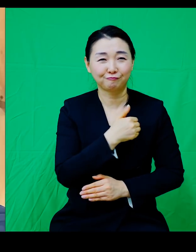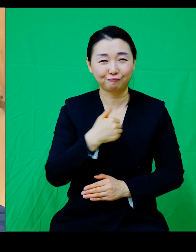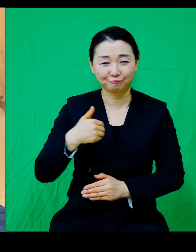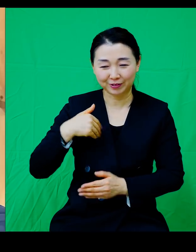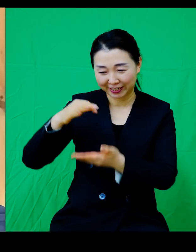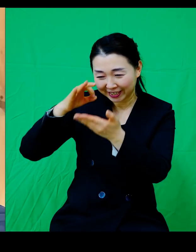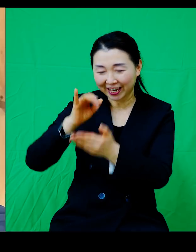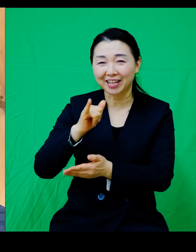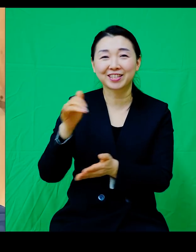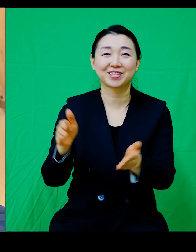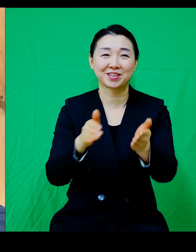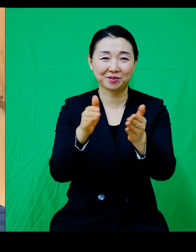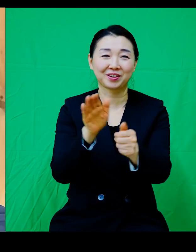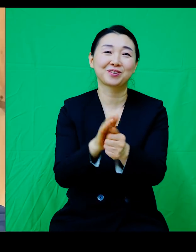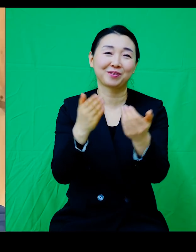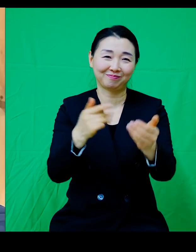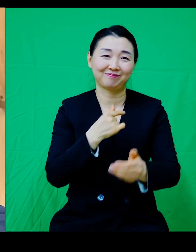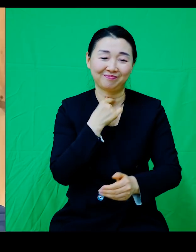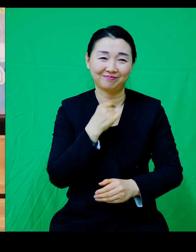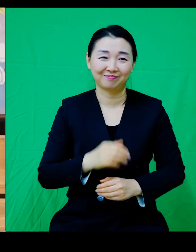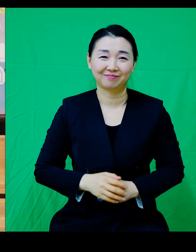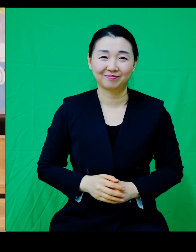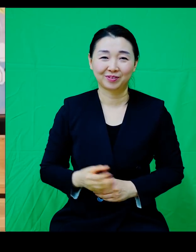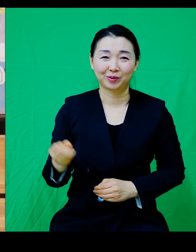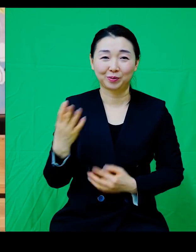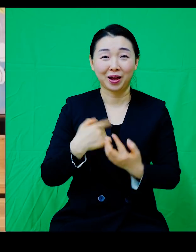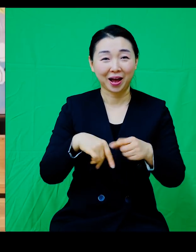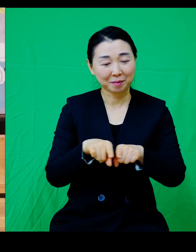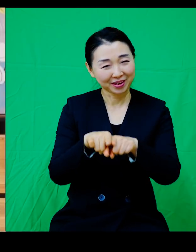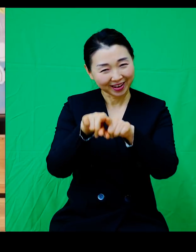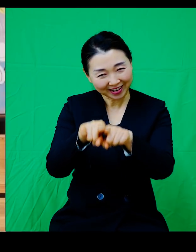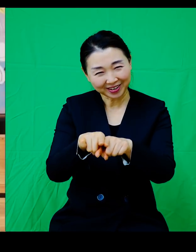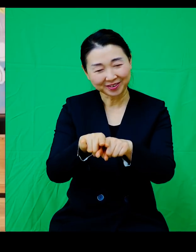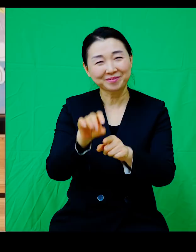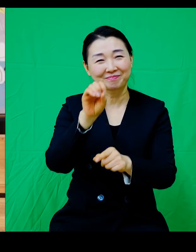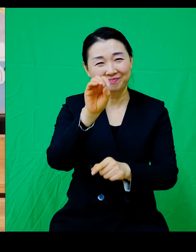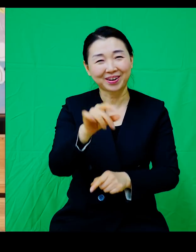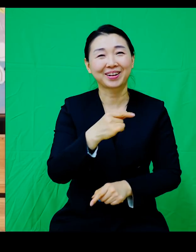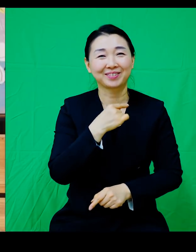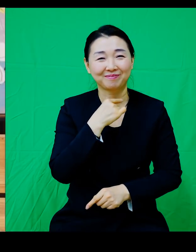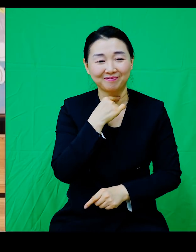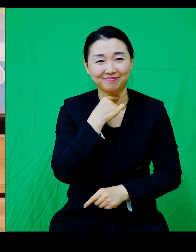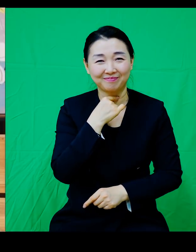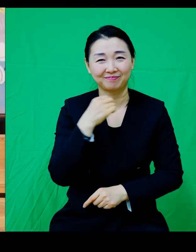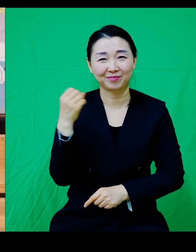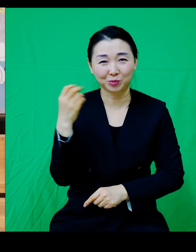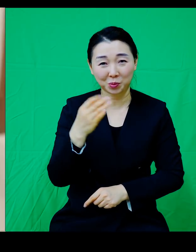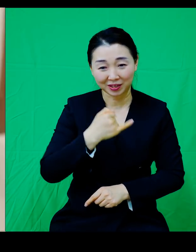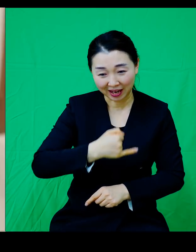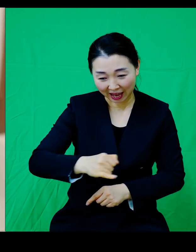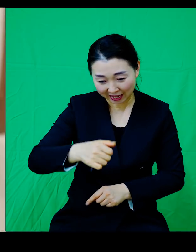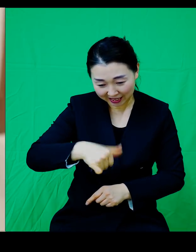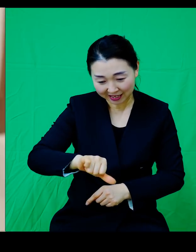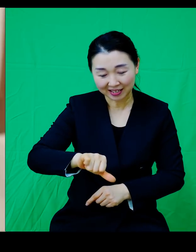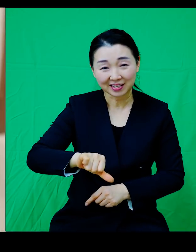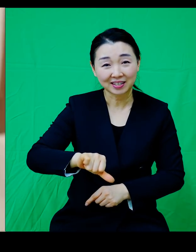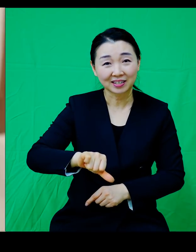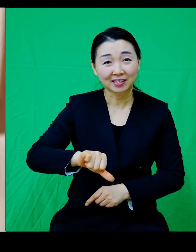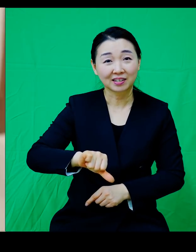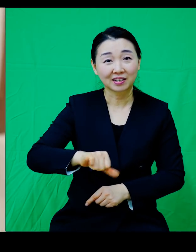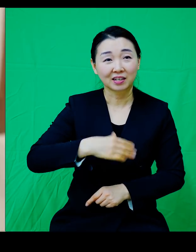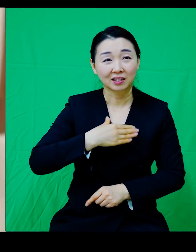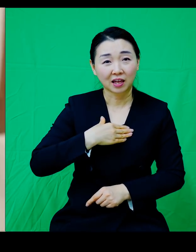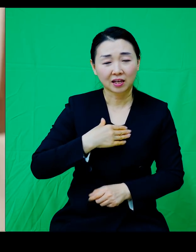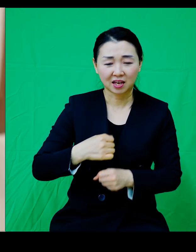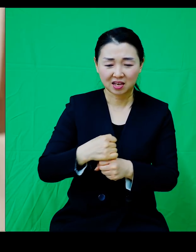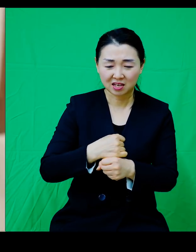있는 길이라고 응원해드리고 싶고요. 함께 가자고 하고 싶고 정말 그 아이가